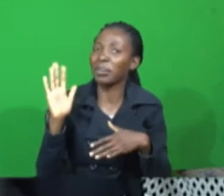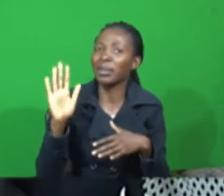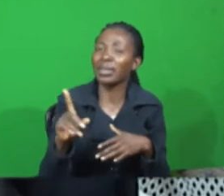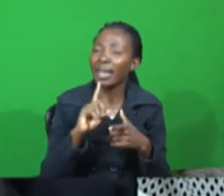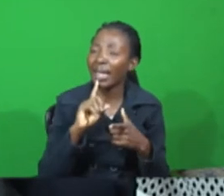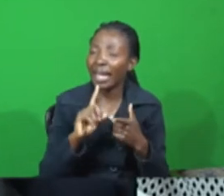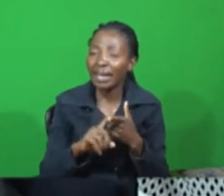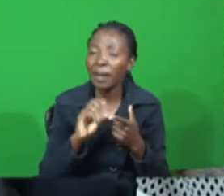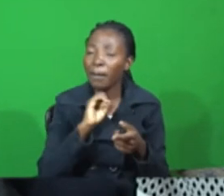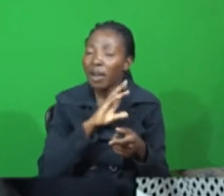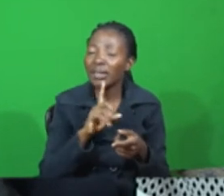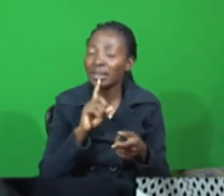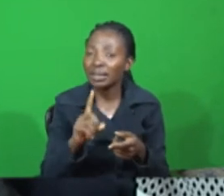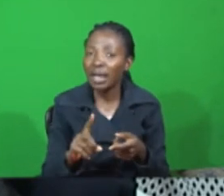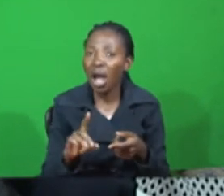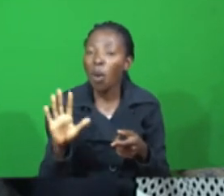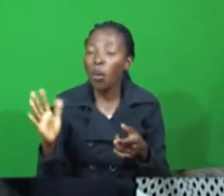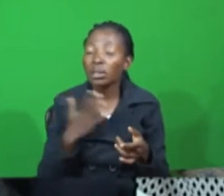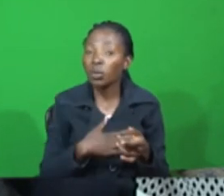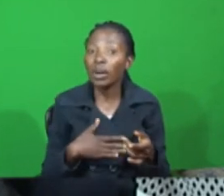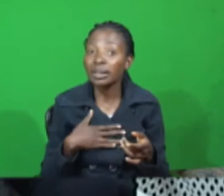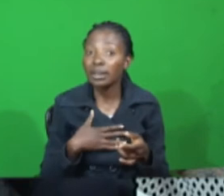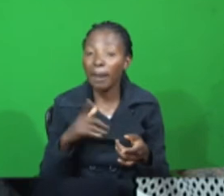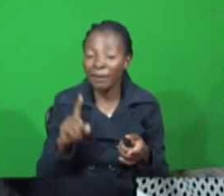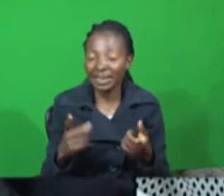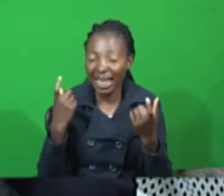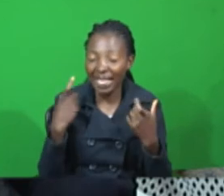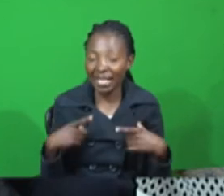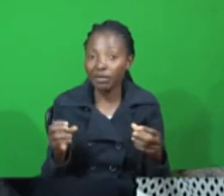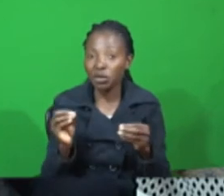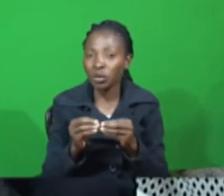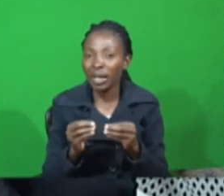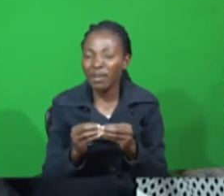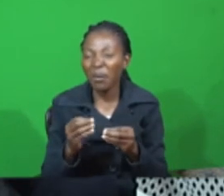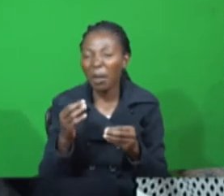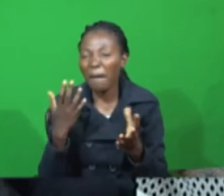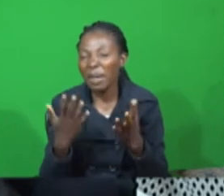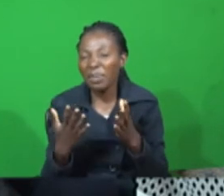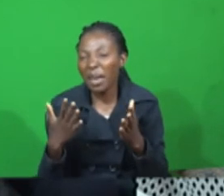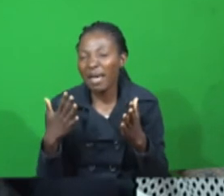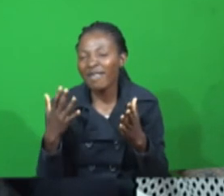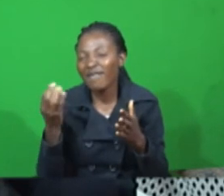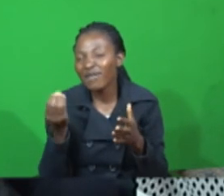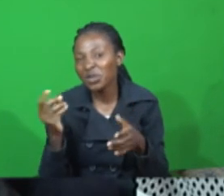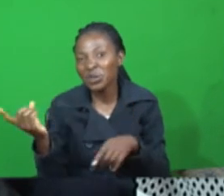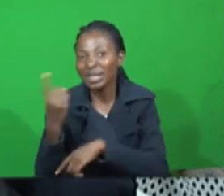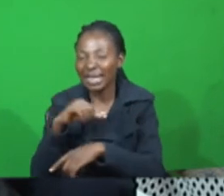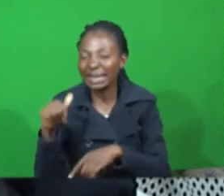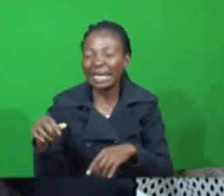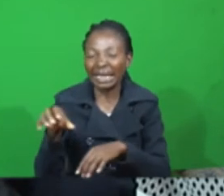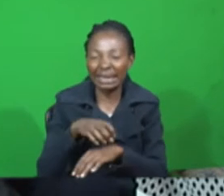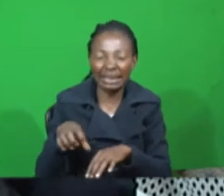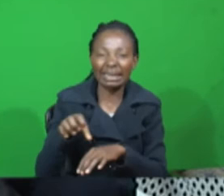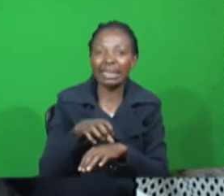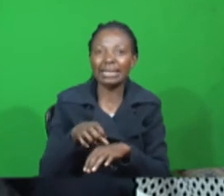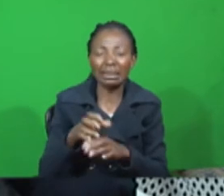otonzi nemuprofita zvazviri kudaka tiri kufanira kumbogara naye tichimushandira kwemazuva akati wandei tiri kuno kurenje saka